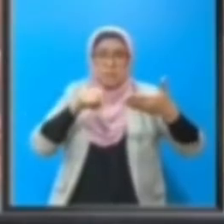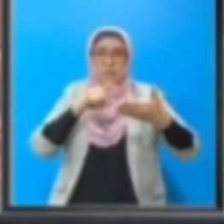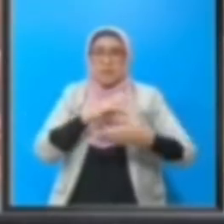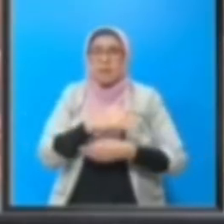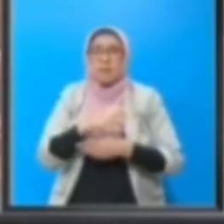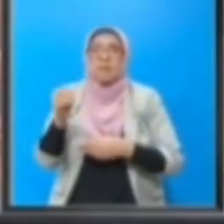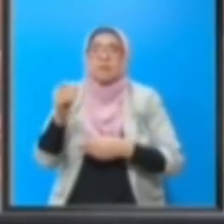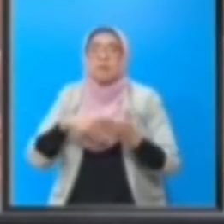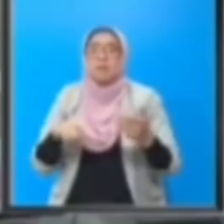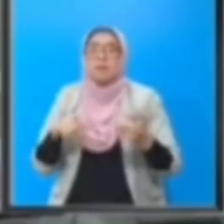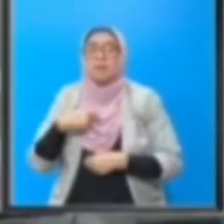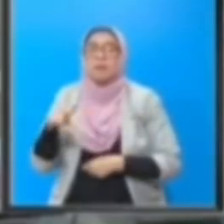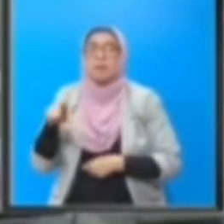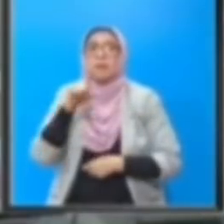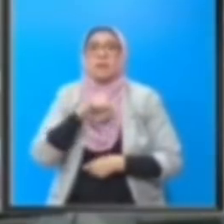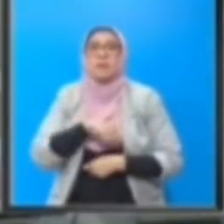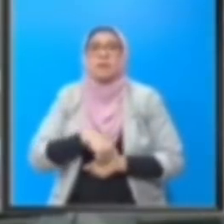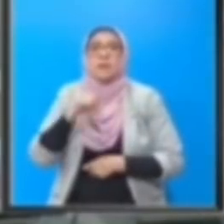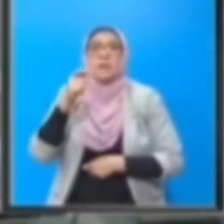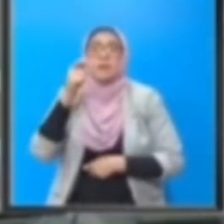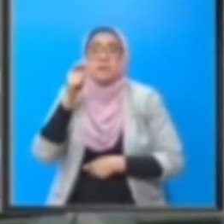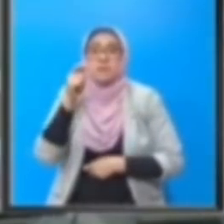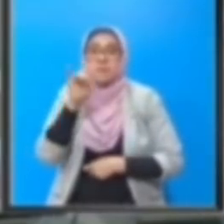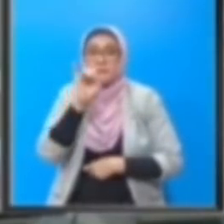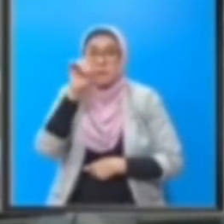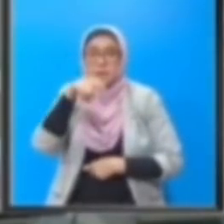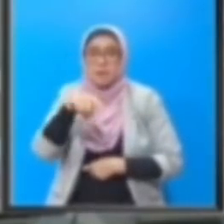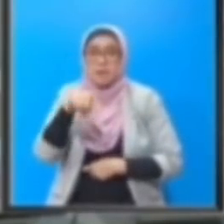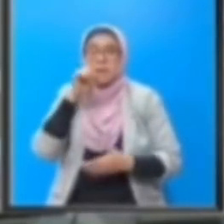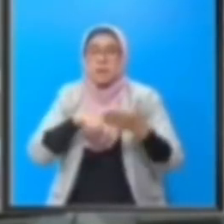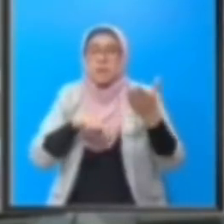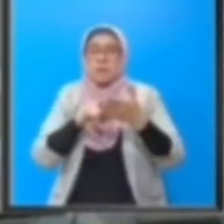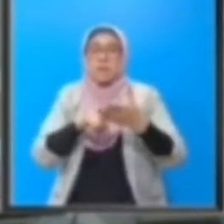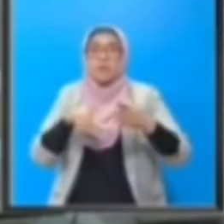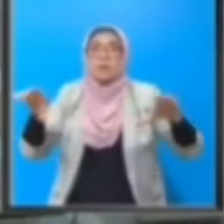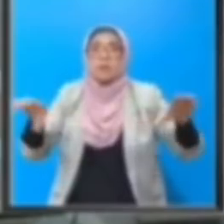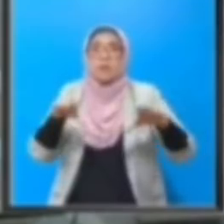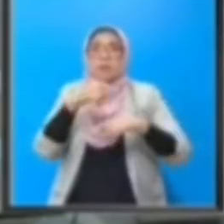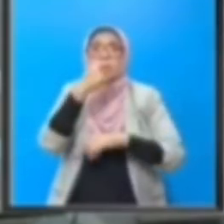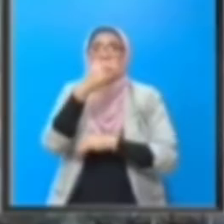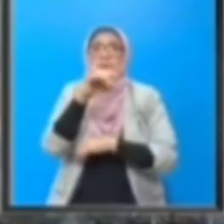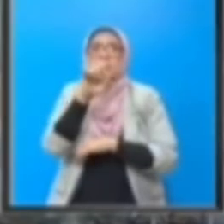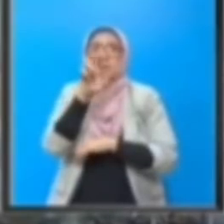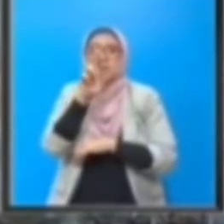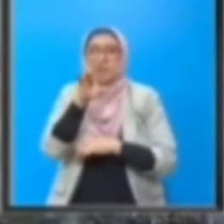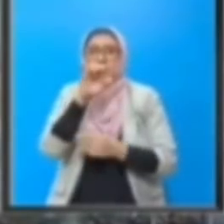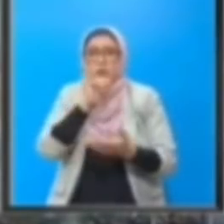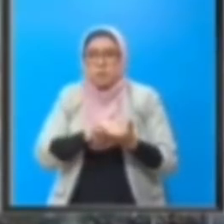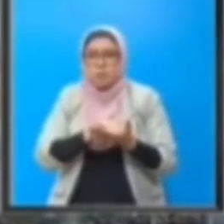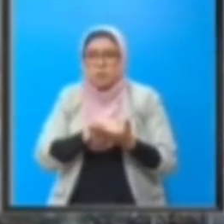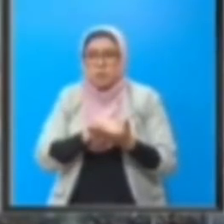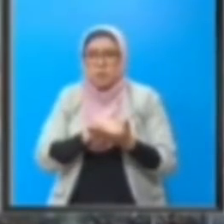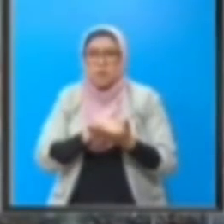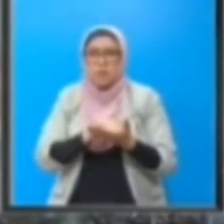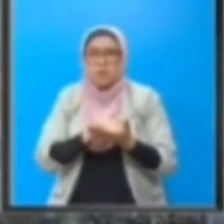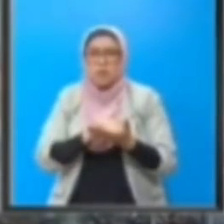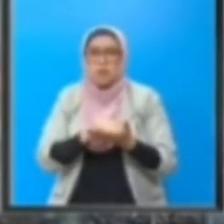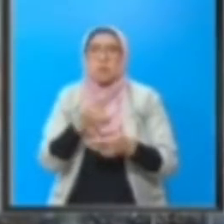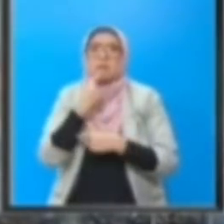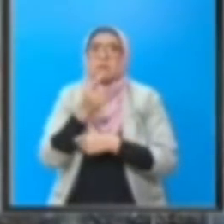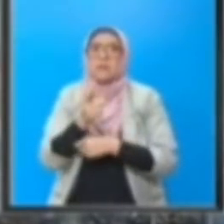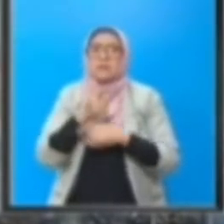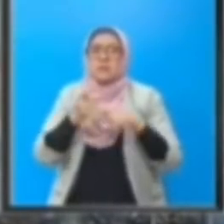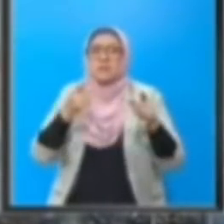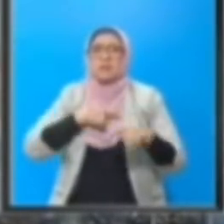yang dilakukan oleh Tasik Gelugok dan beliau akui merupakan suatu pengkhianatan dan penipuan. Jikalau Tuan Dipertua benarkan ini